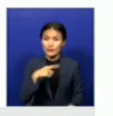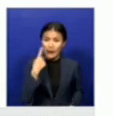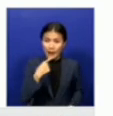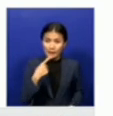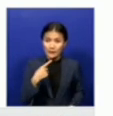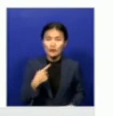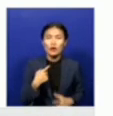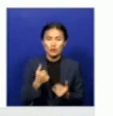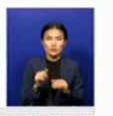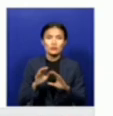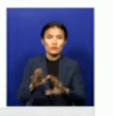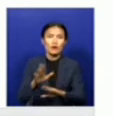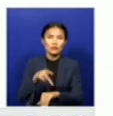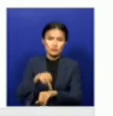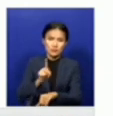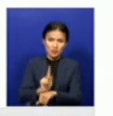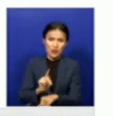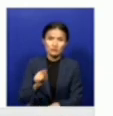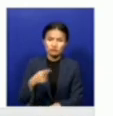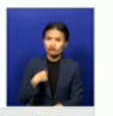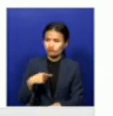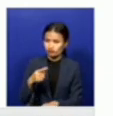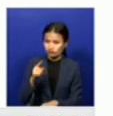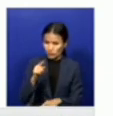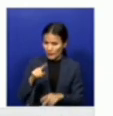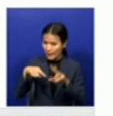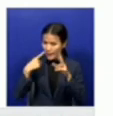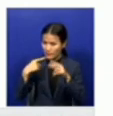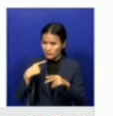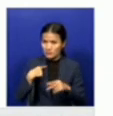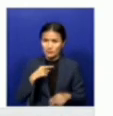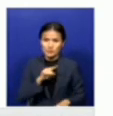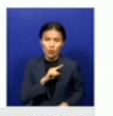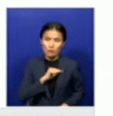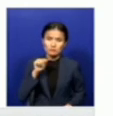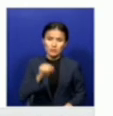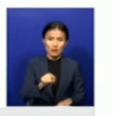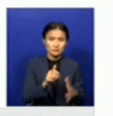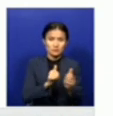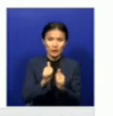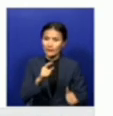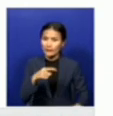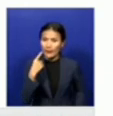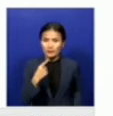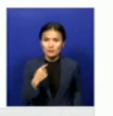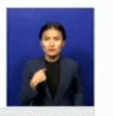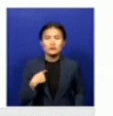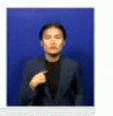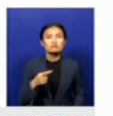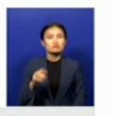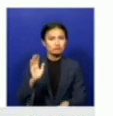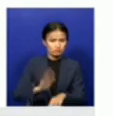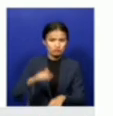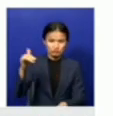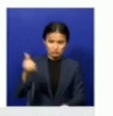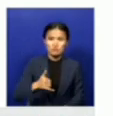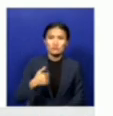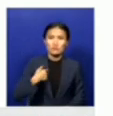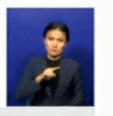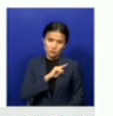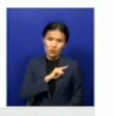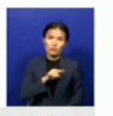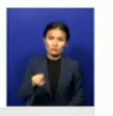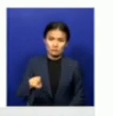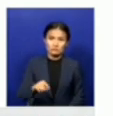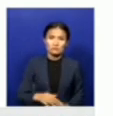คลเหล่านี้มารับผิดชอบความเสียหายที่เกิดขึ้นกับประเทศด้วยผมนอกเรื่องไปนิดนะย้อนกลับเข้ามาครับ ท่านประ